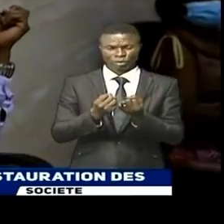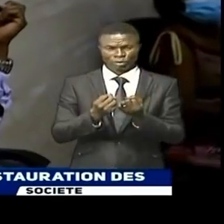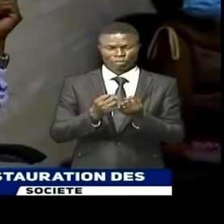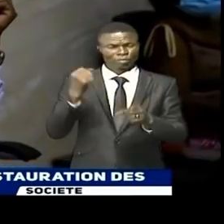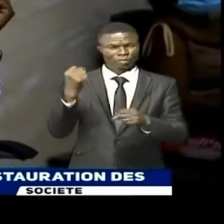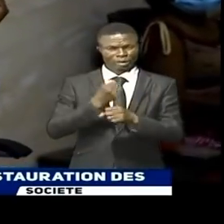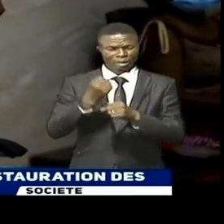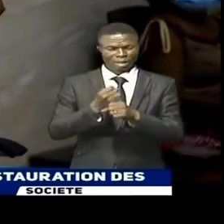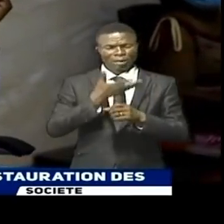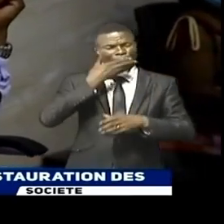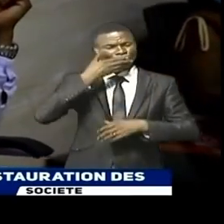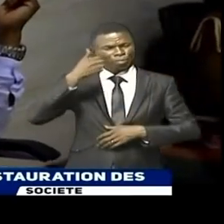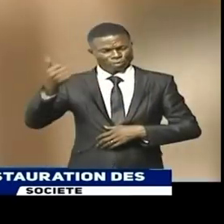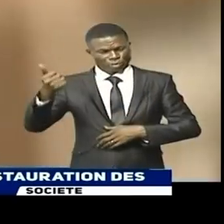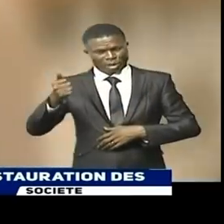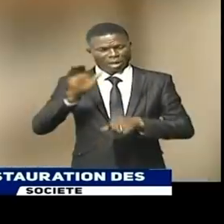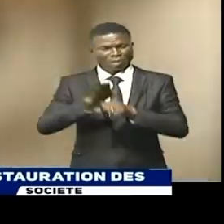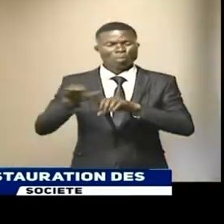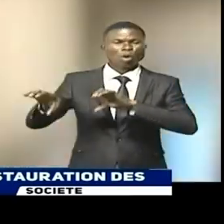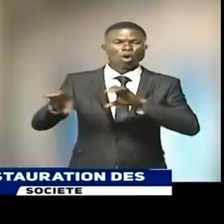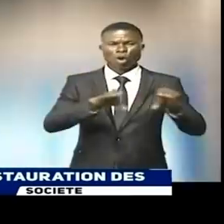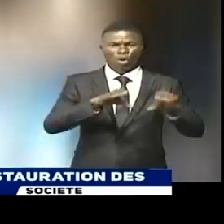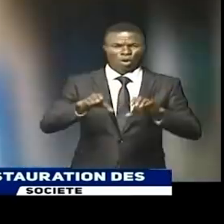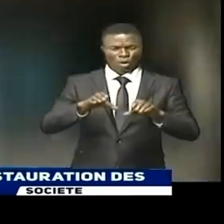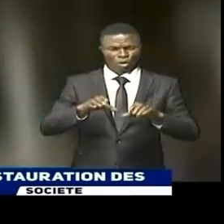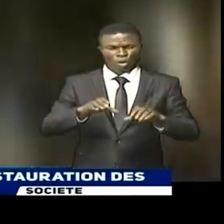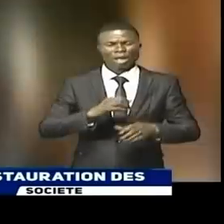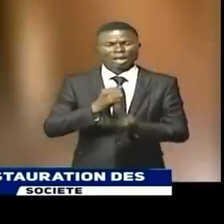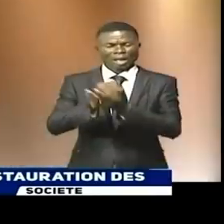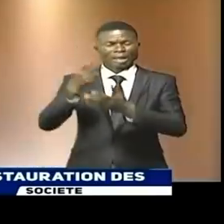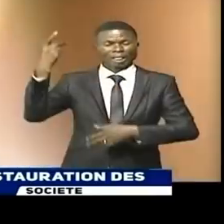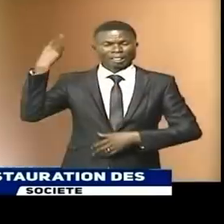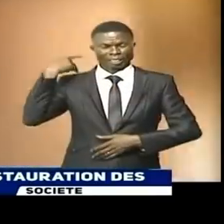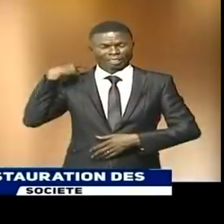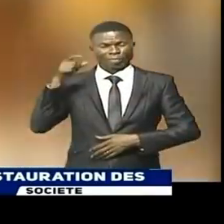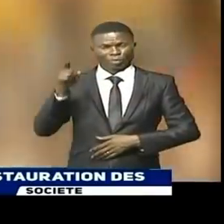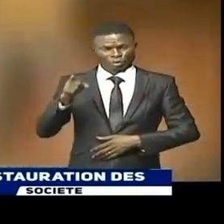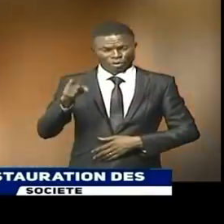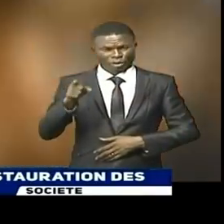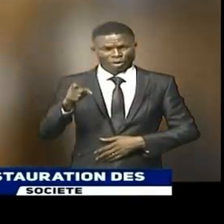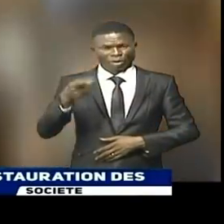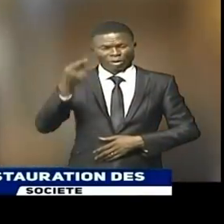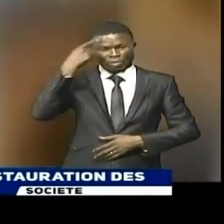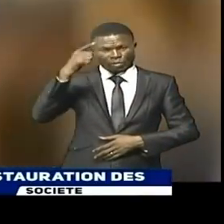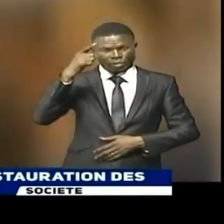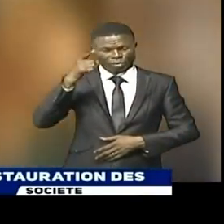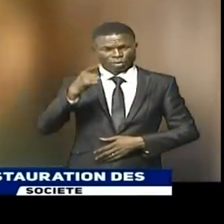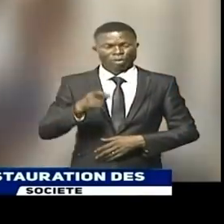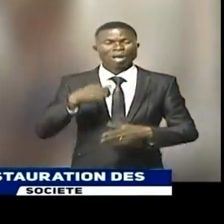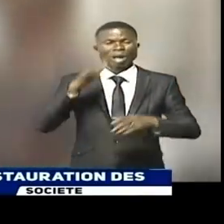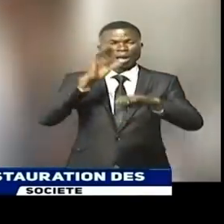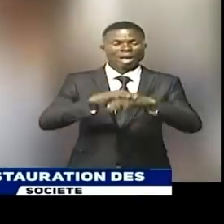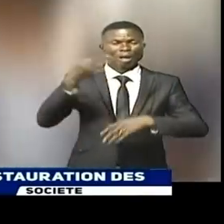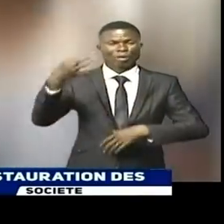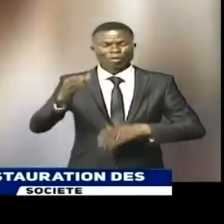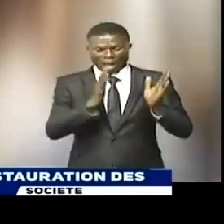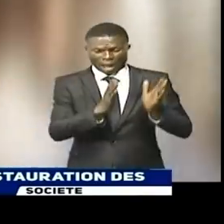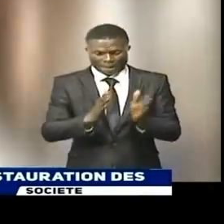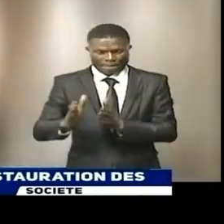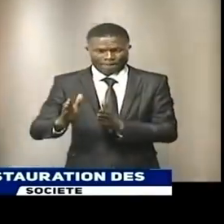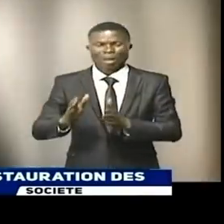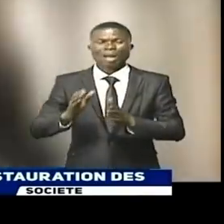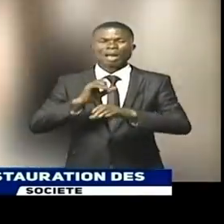travail laborieux et multisectorielle qui a conduit l'honorable jean marie lou coup la cima sont bas à paris en france pour préparer l'installation